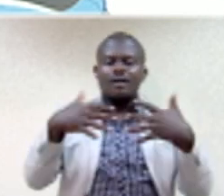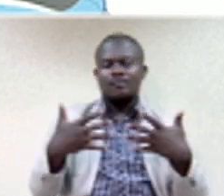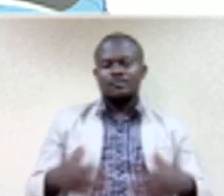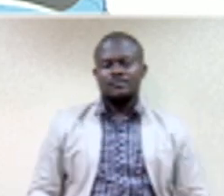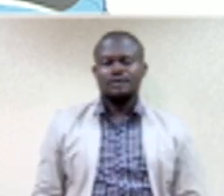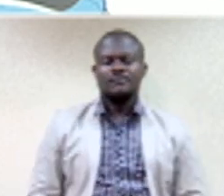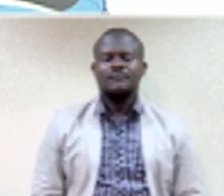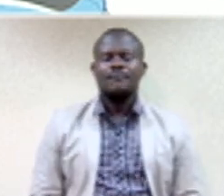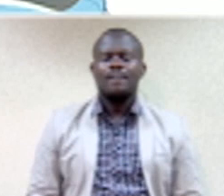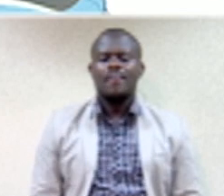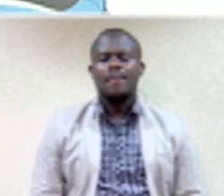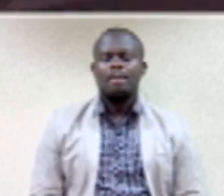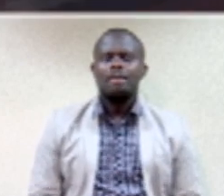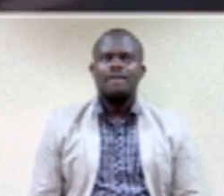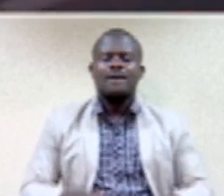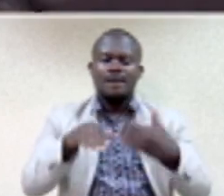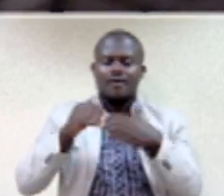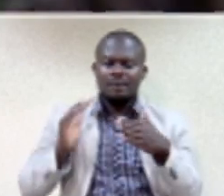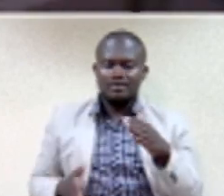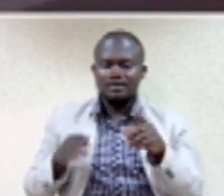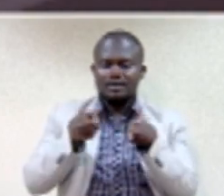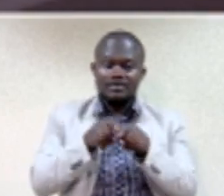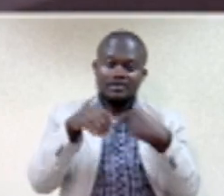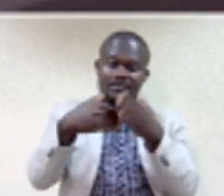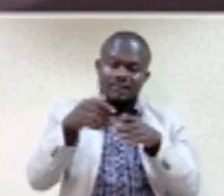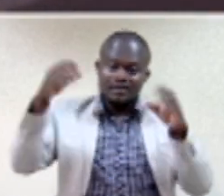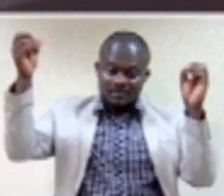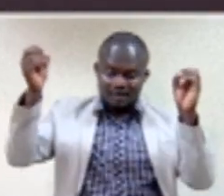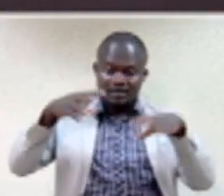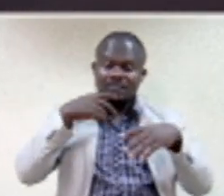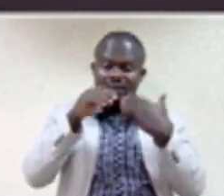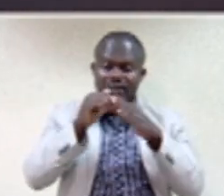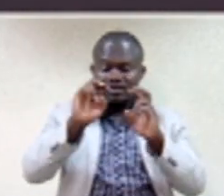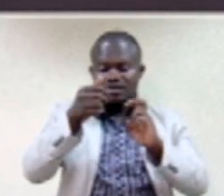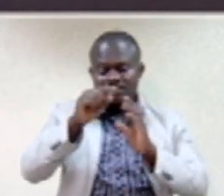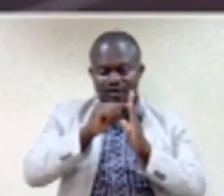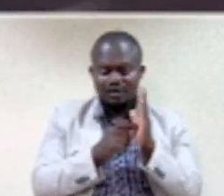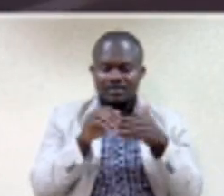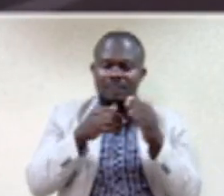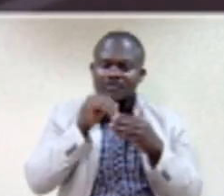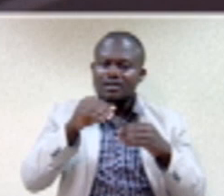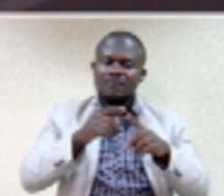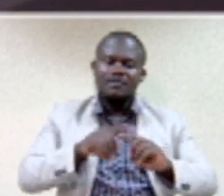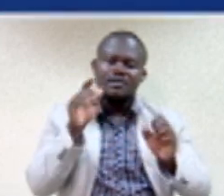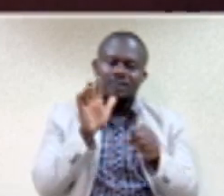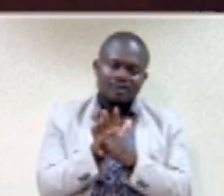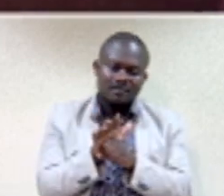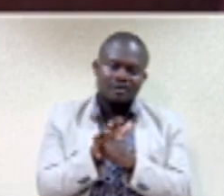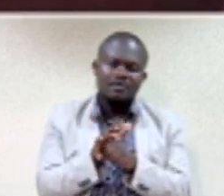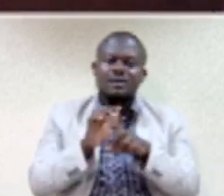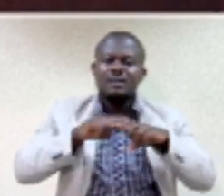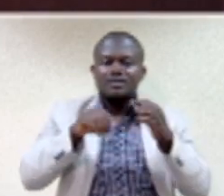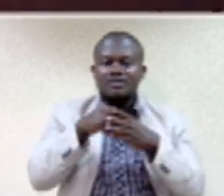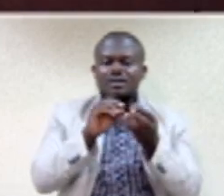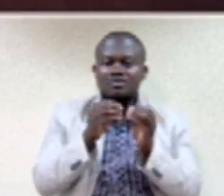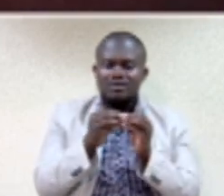yashize. Hani Huye n'ubundi ni nk'aho ngaho I Kigali navuga ko kuri iyo ngingo rwose bidatandukanye cyane bitandukaniye ku